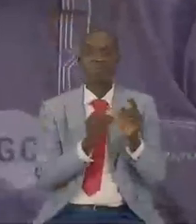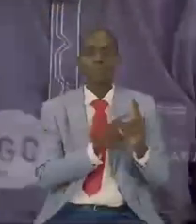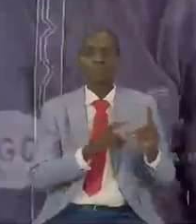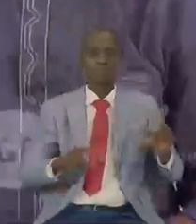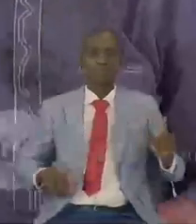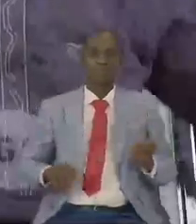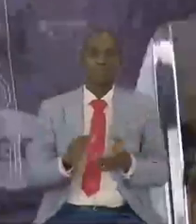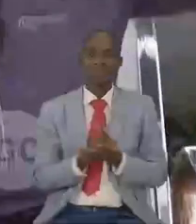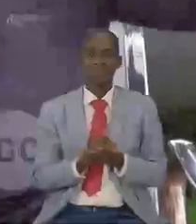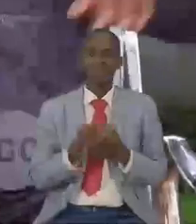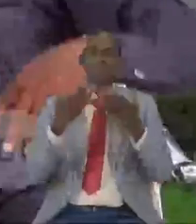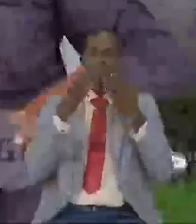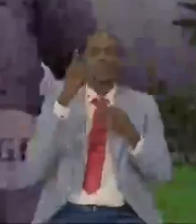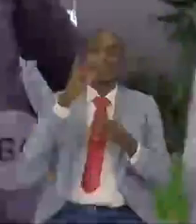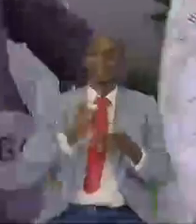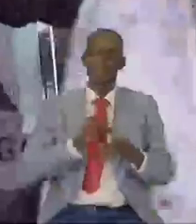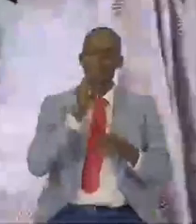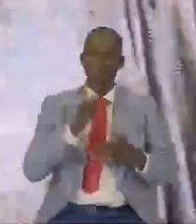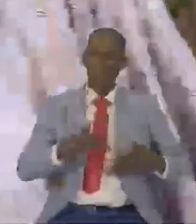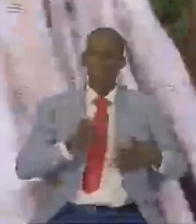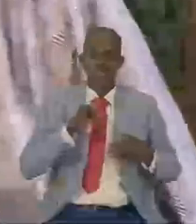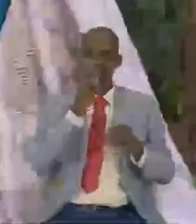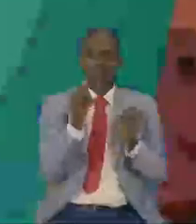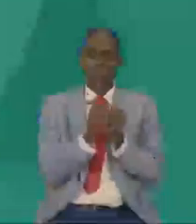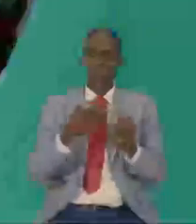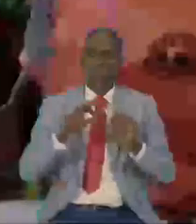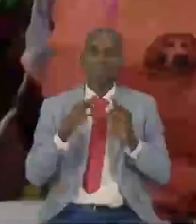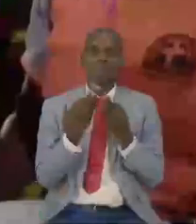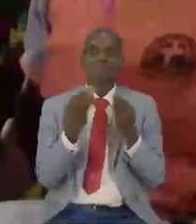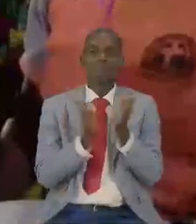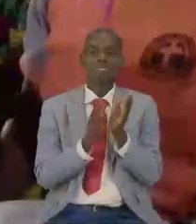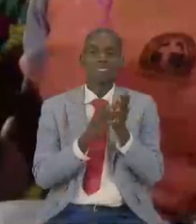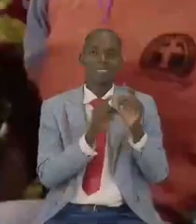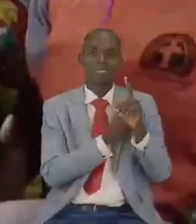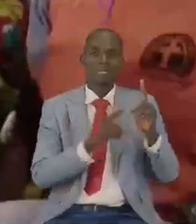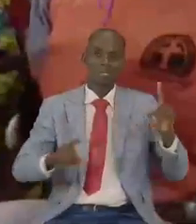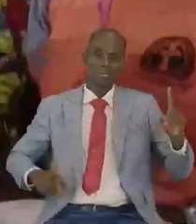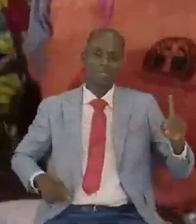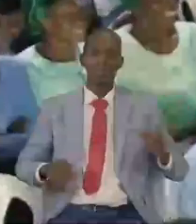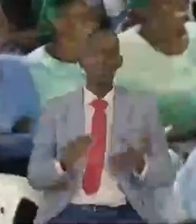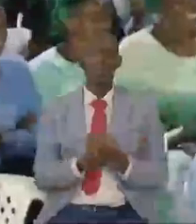Dieu. Je suis avec ma famille. Gloire à Dieu.